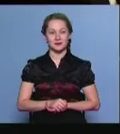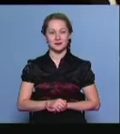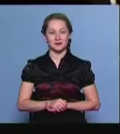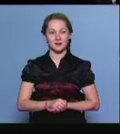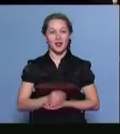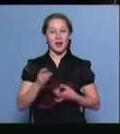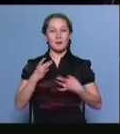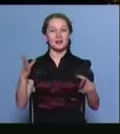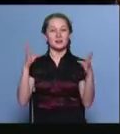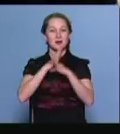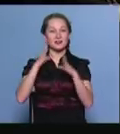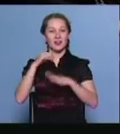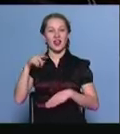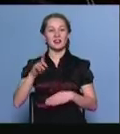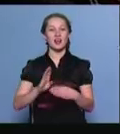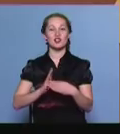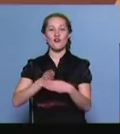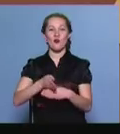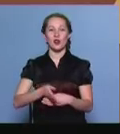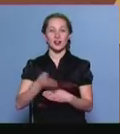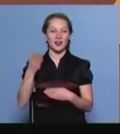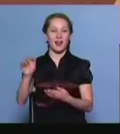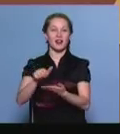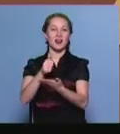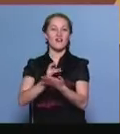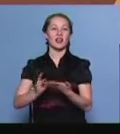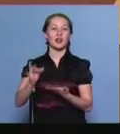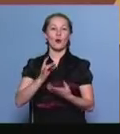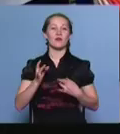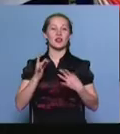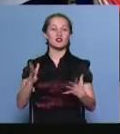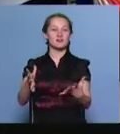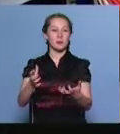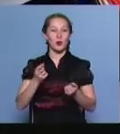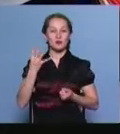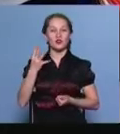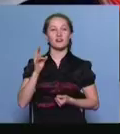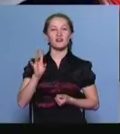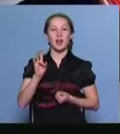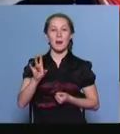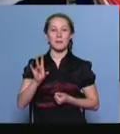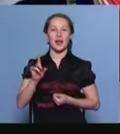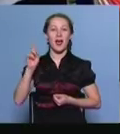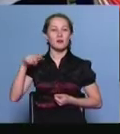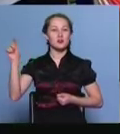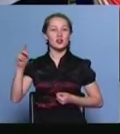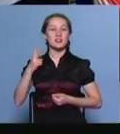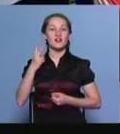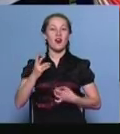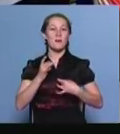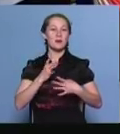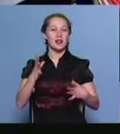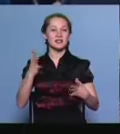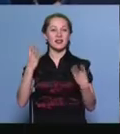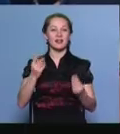Праздничная атмосфера даже в фойе. В резиденции главы региона торжественный прием. 4 ноября в республике отмечаются сразу два праздника.